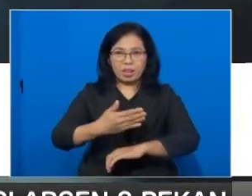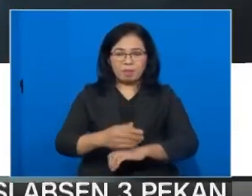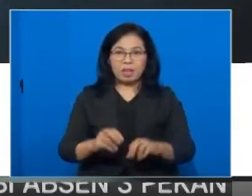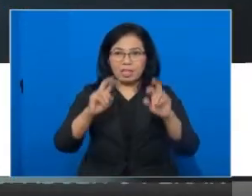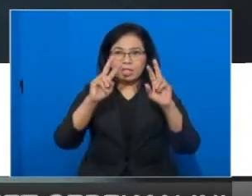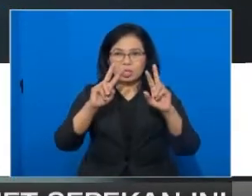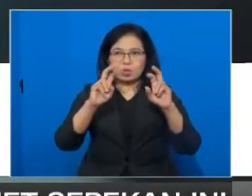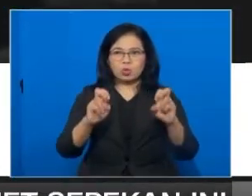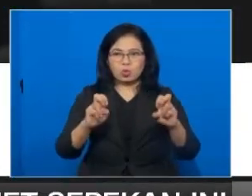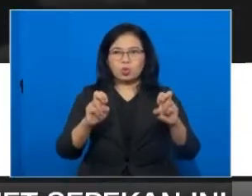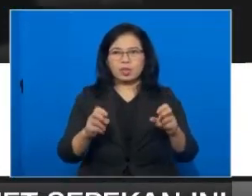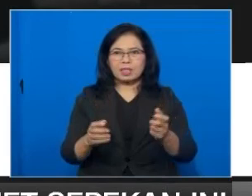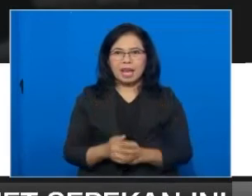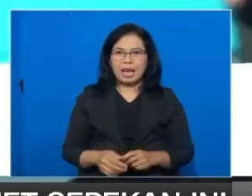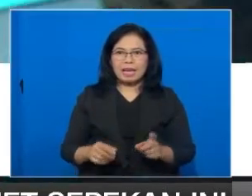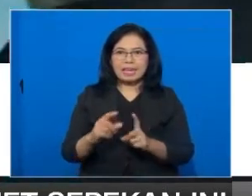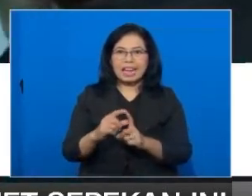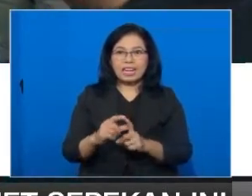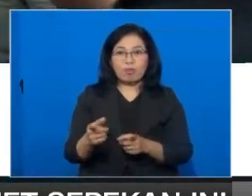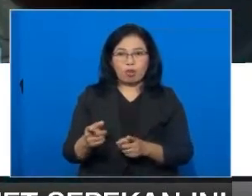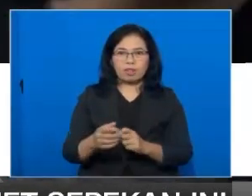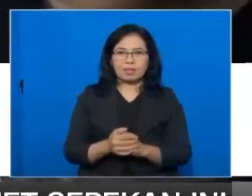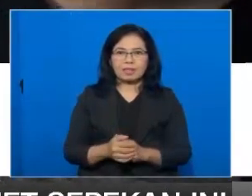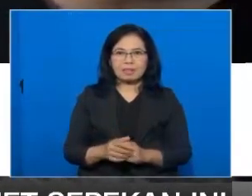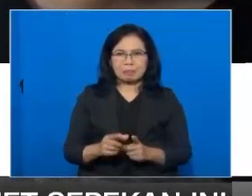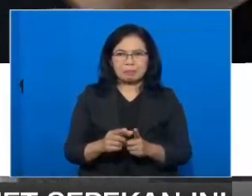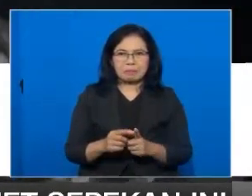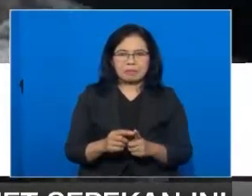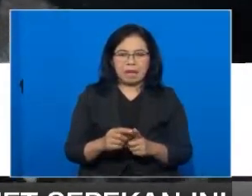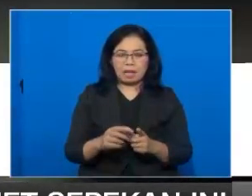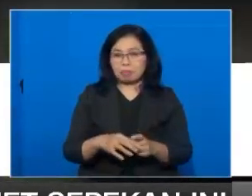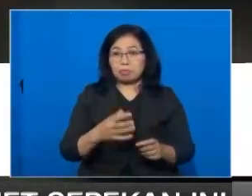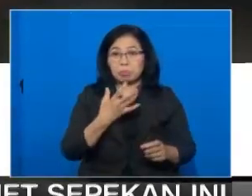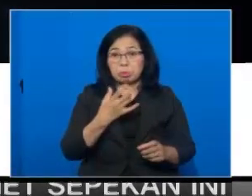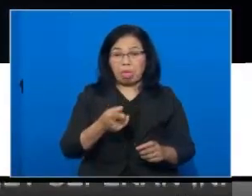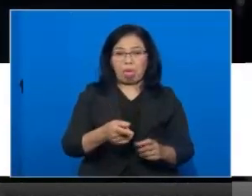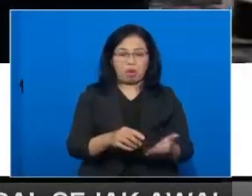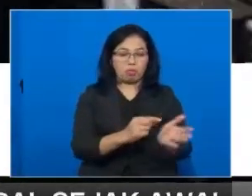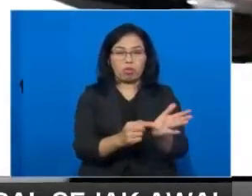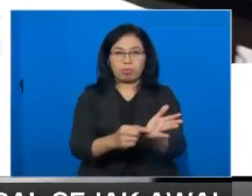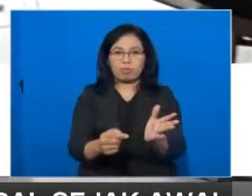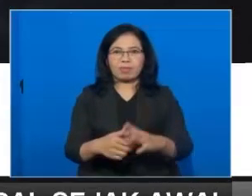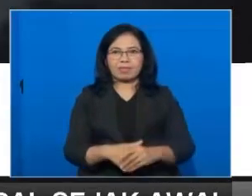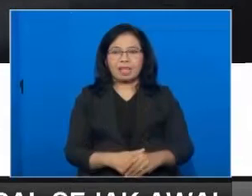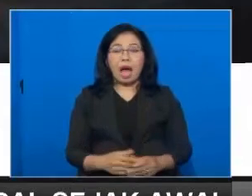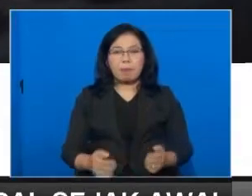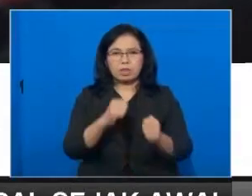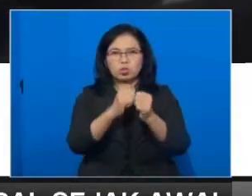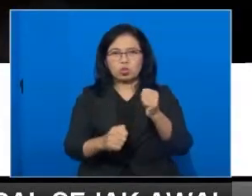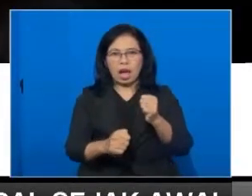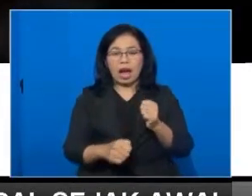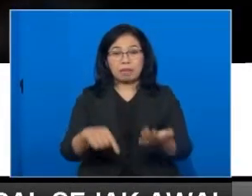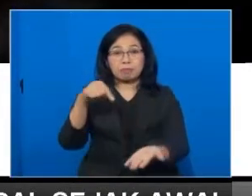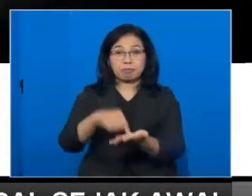Dirty food film yang disuterdarai oleh Dandy Dwi Laksono ini berisi tentang dugaan kecurangan di pemilihan